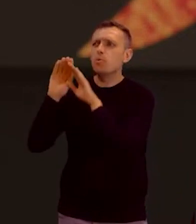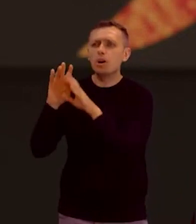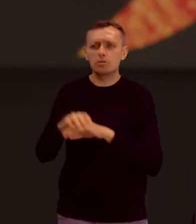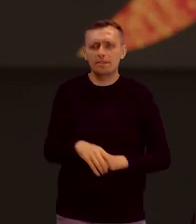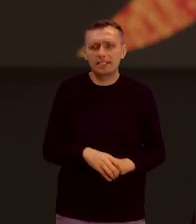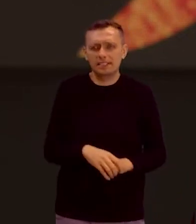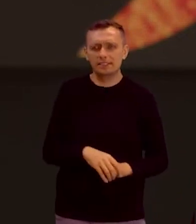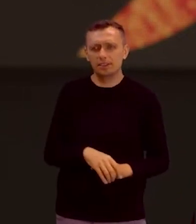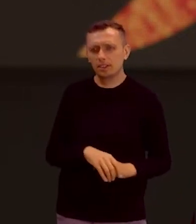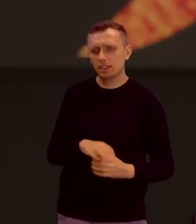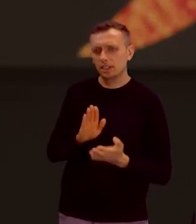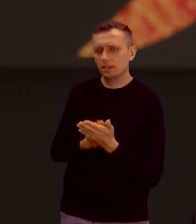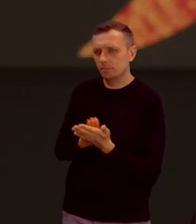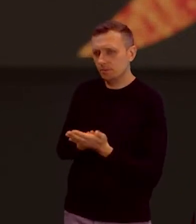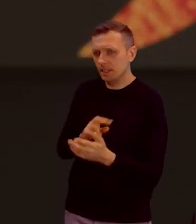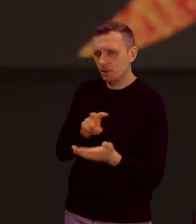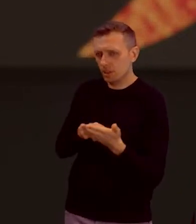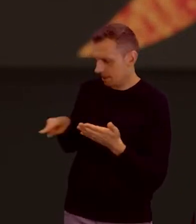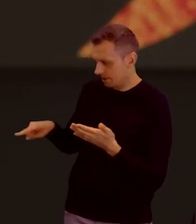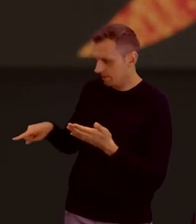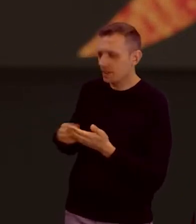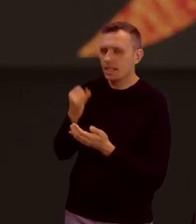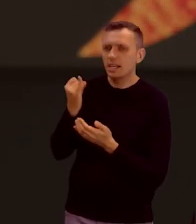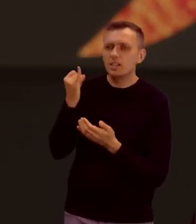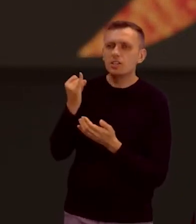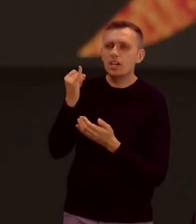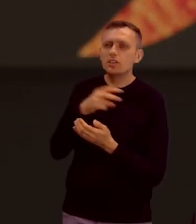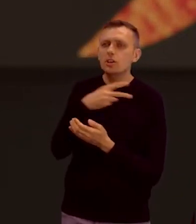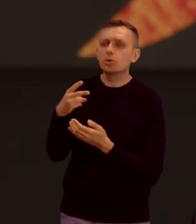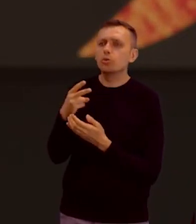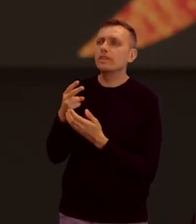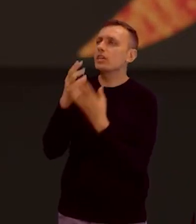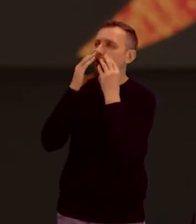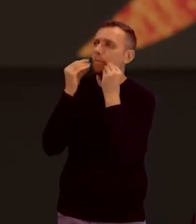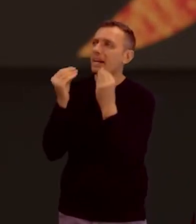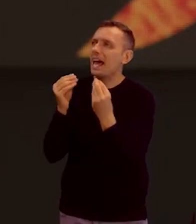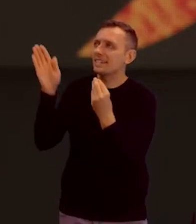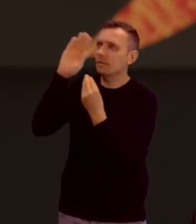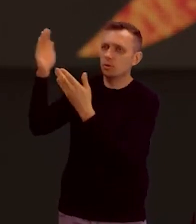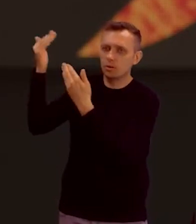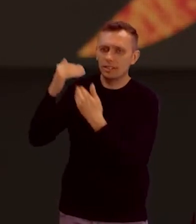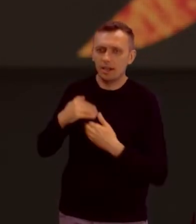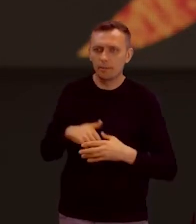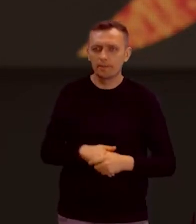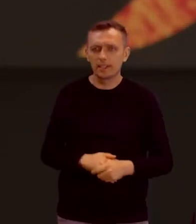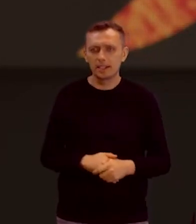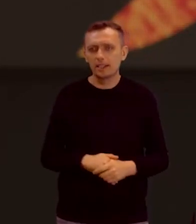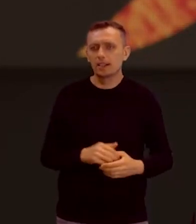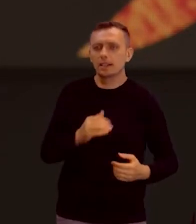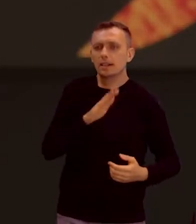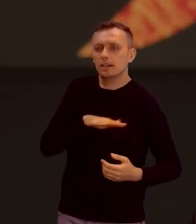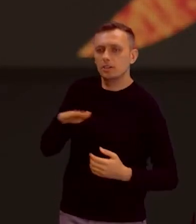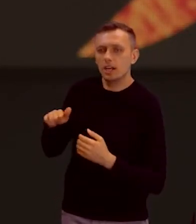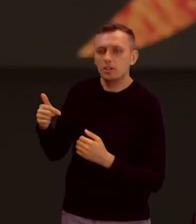są darem od Boga. Oto dzieci są dziedzictwem Pana, podarunkiem jest owoc łona.